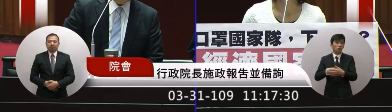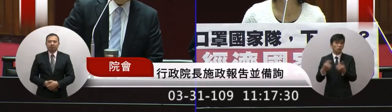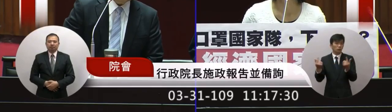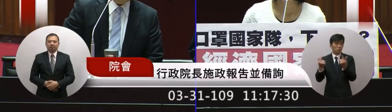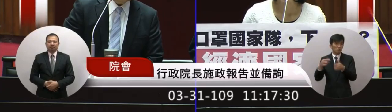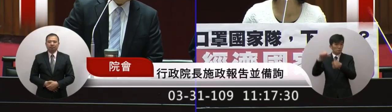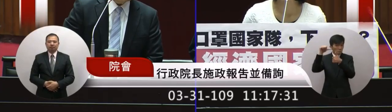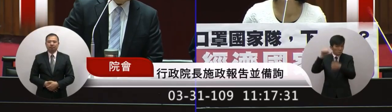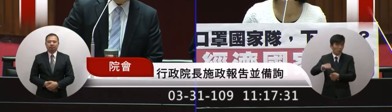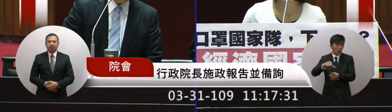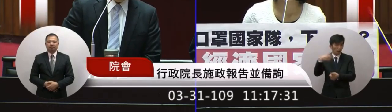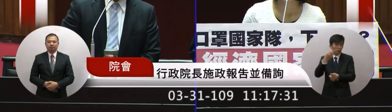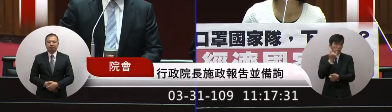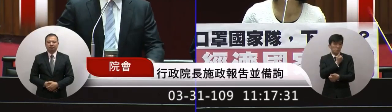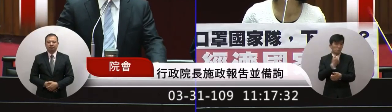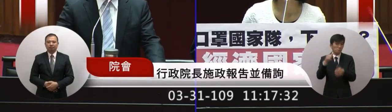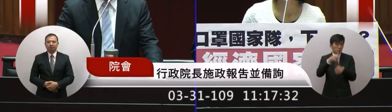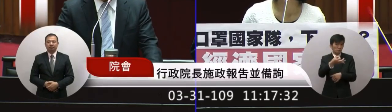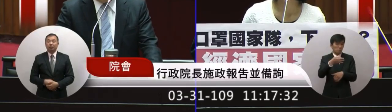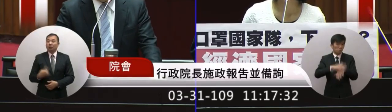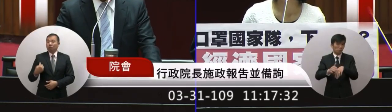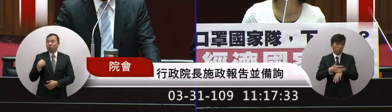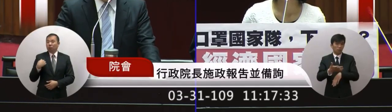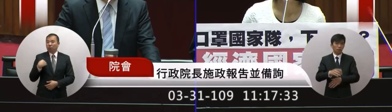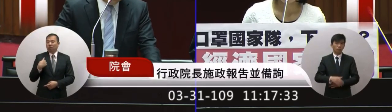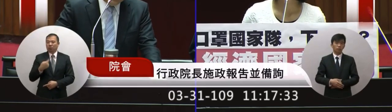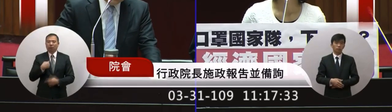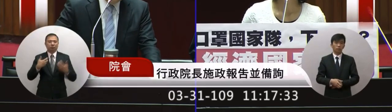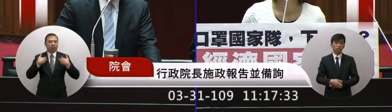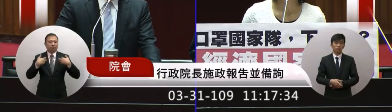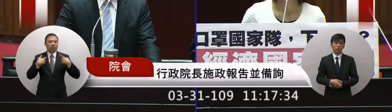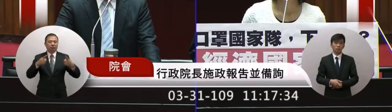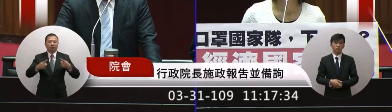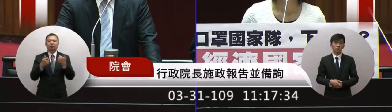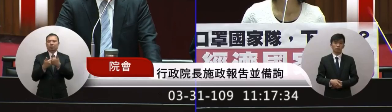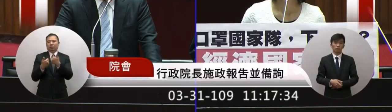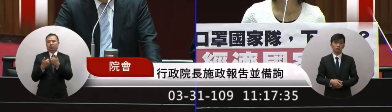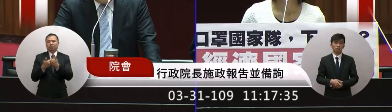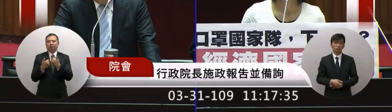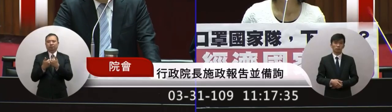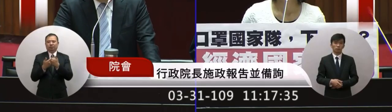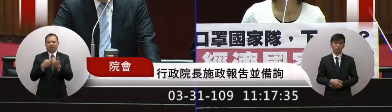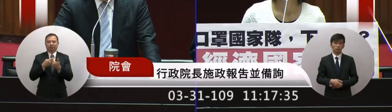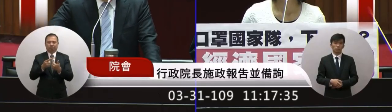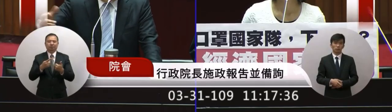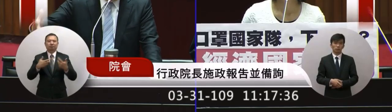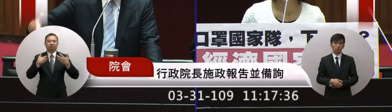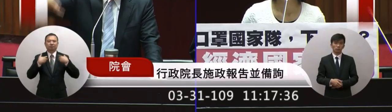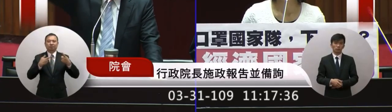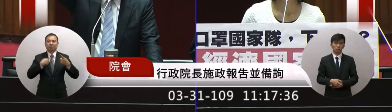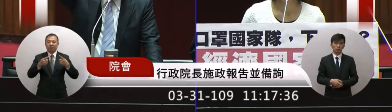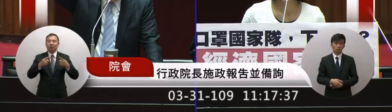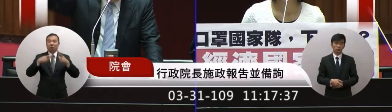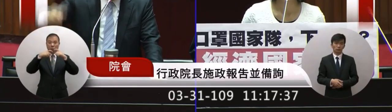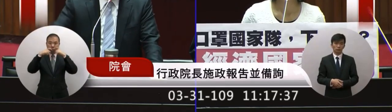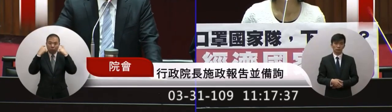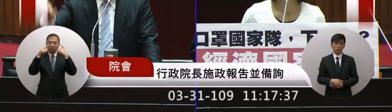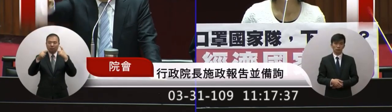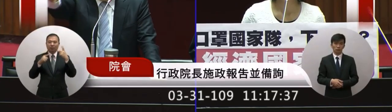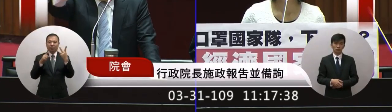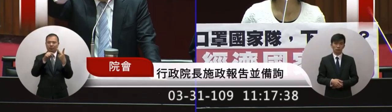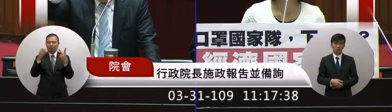罚则或者是罚金吗？ 昨天我主持这个会议，包括口罩2.0的再提